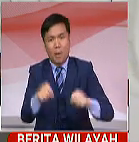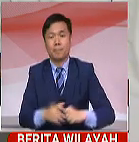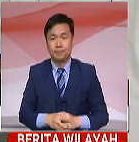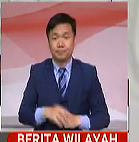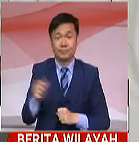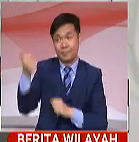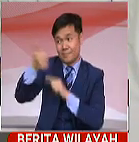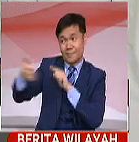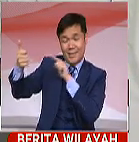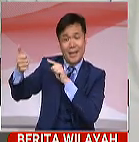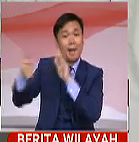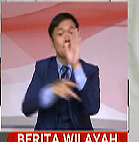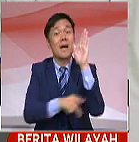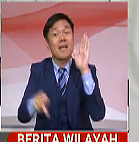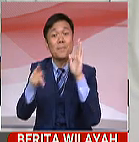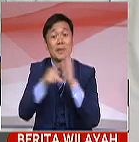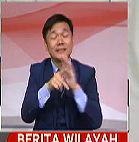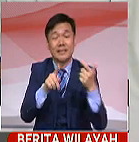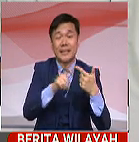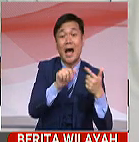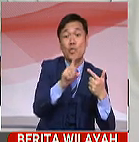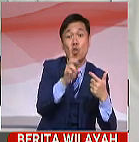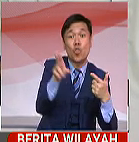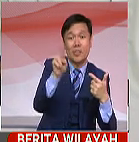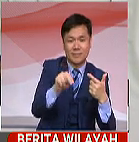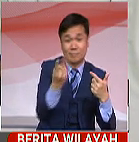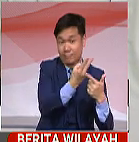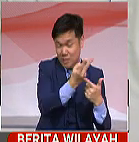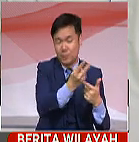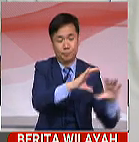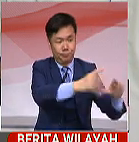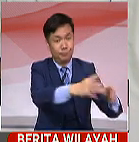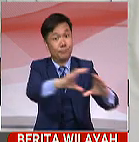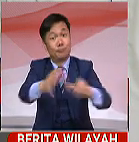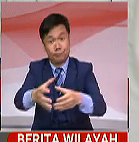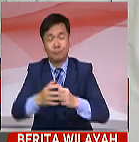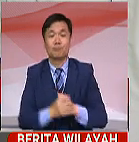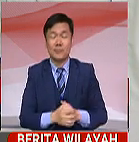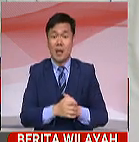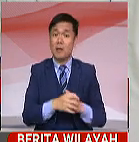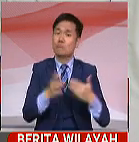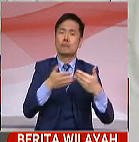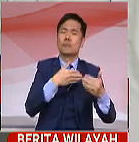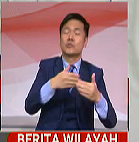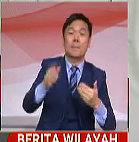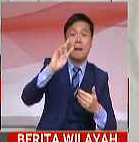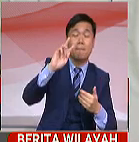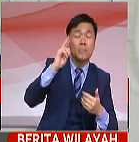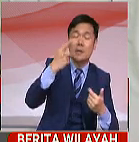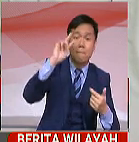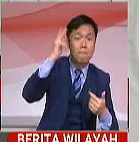rakyat parlimen ini sama ahli Dewan Undangan Negeri sama ada wakil rakyat pembangkang ataupun